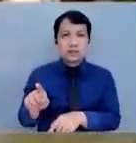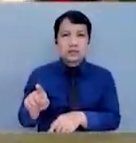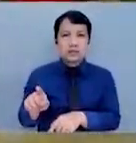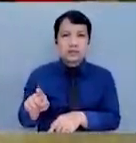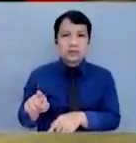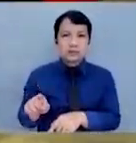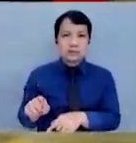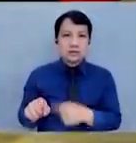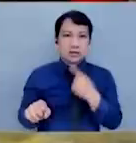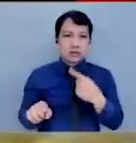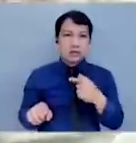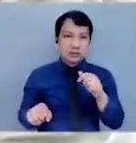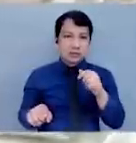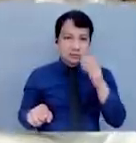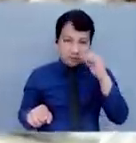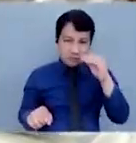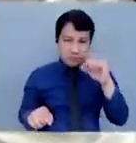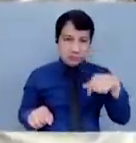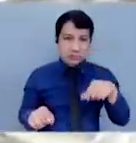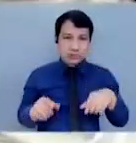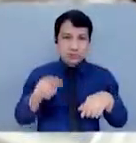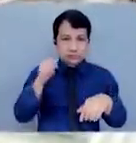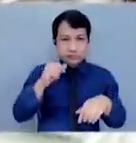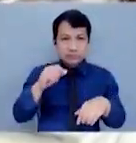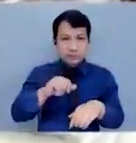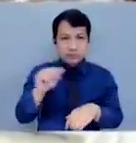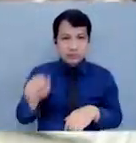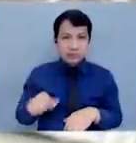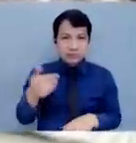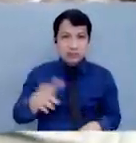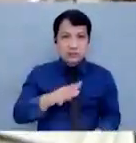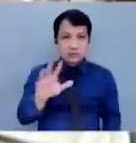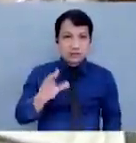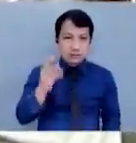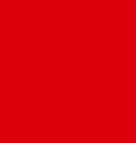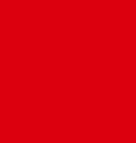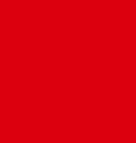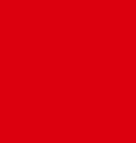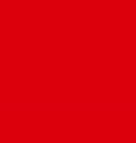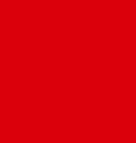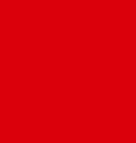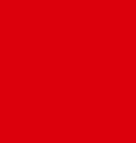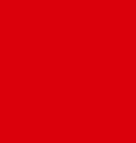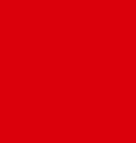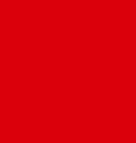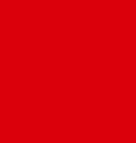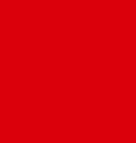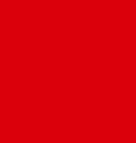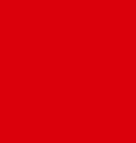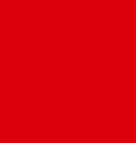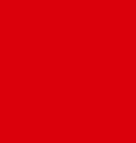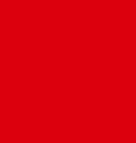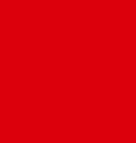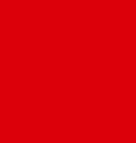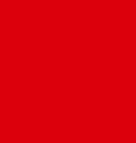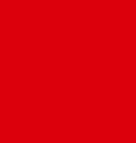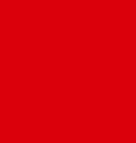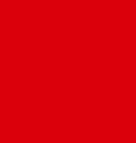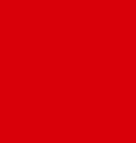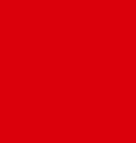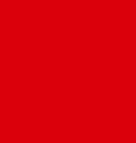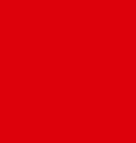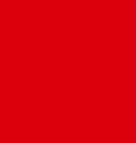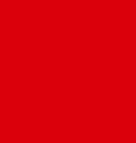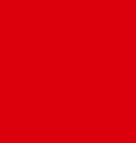From Alabang. Nagbabalita mula sa Frontline, MJ Marfori, News 5. Mga kapatid, ito po ang inyong